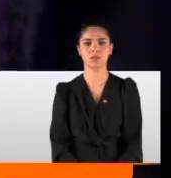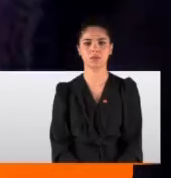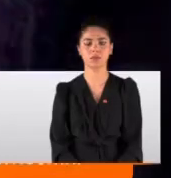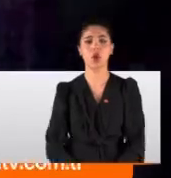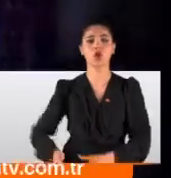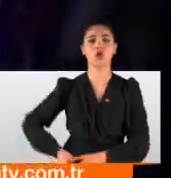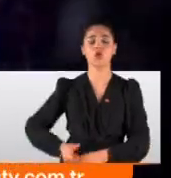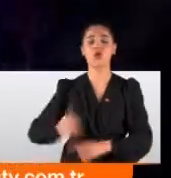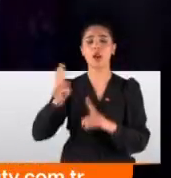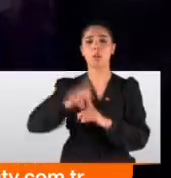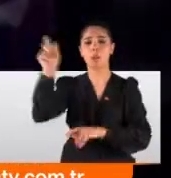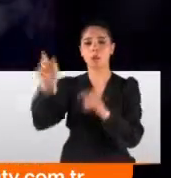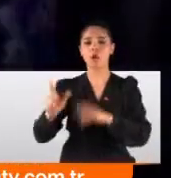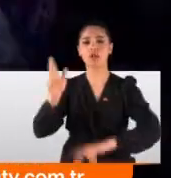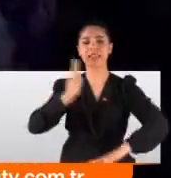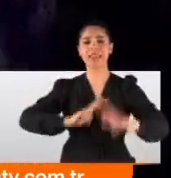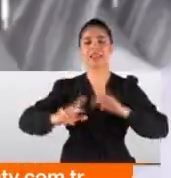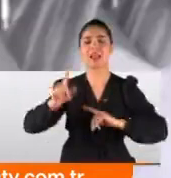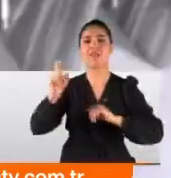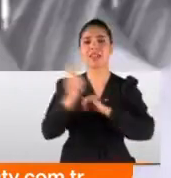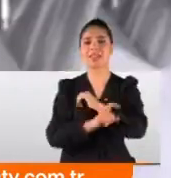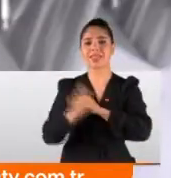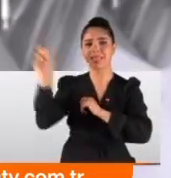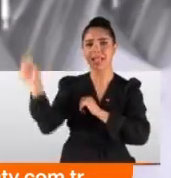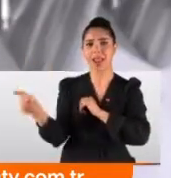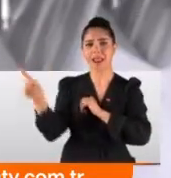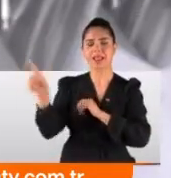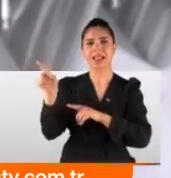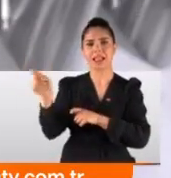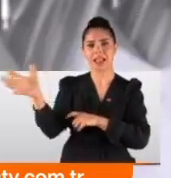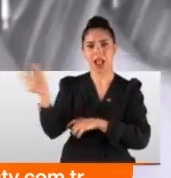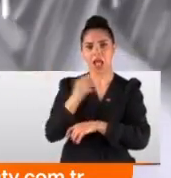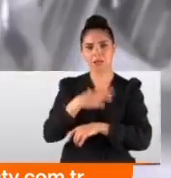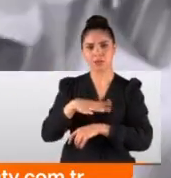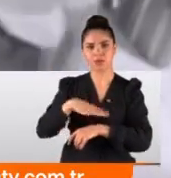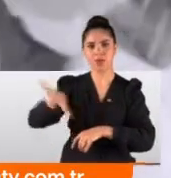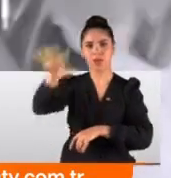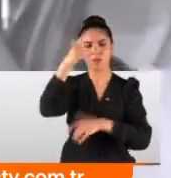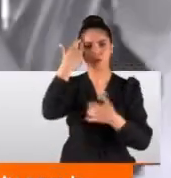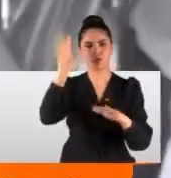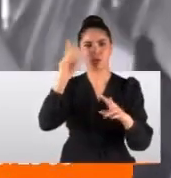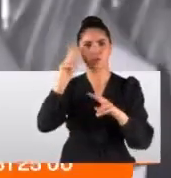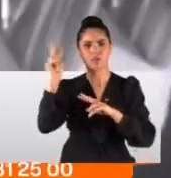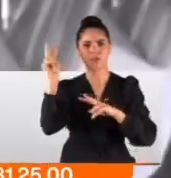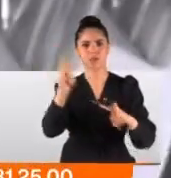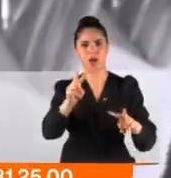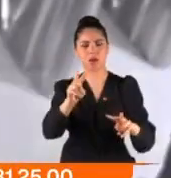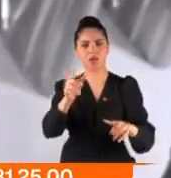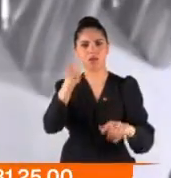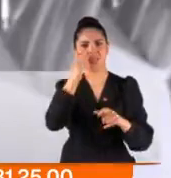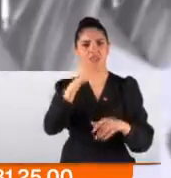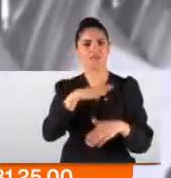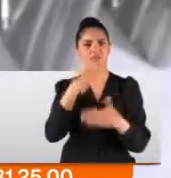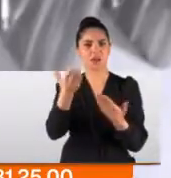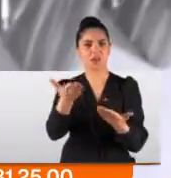Güvenlik görevlileri üniformalı teröristin silahını almak istediği sırada diğerlerinin şaşkın şaşkın baka kalması dikkatlerden